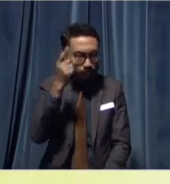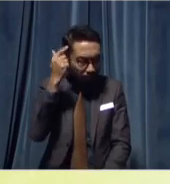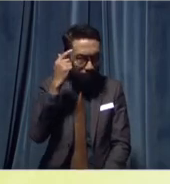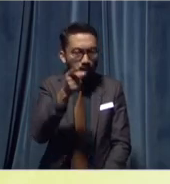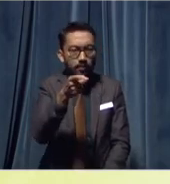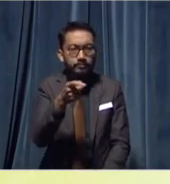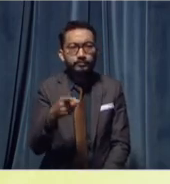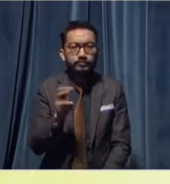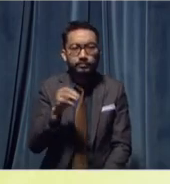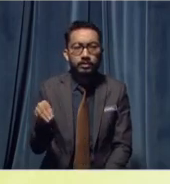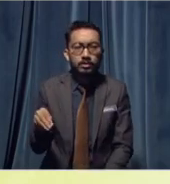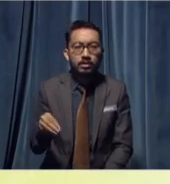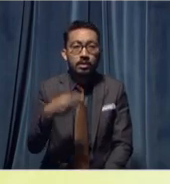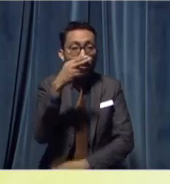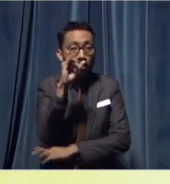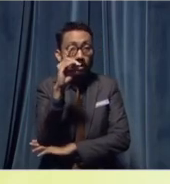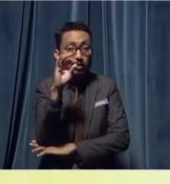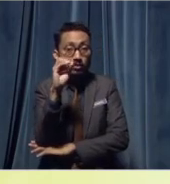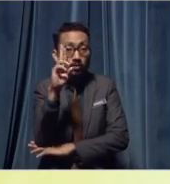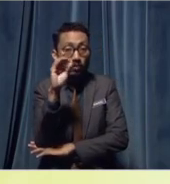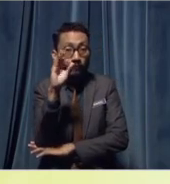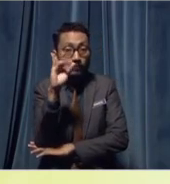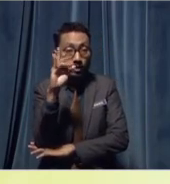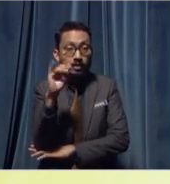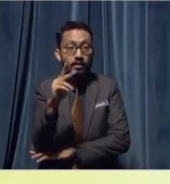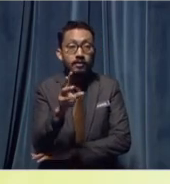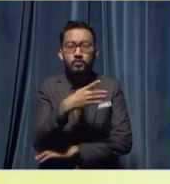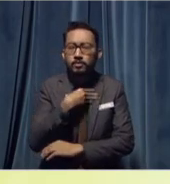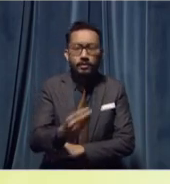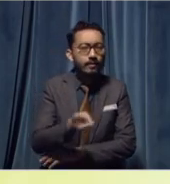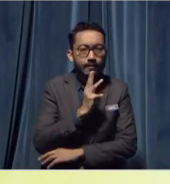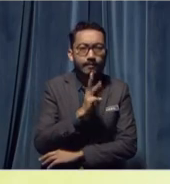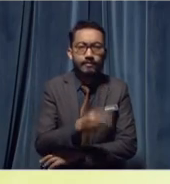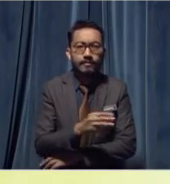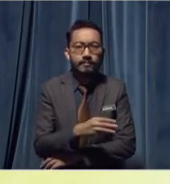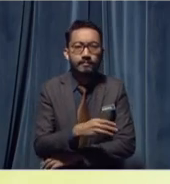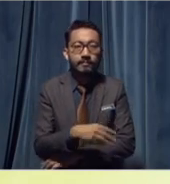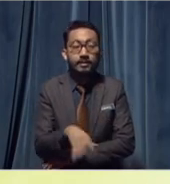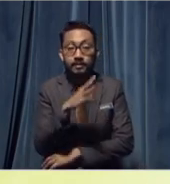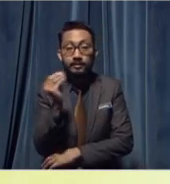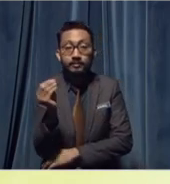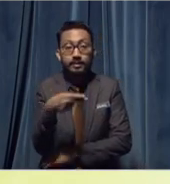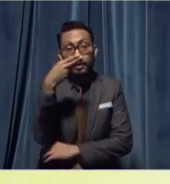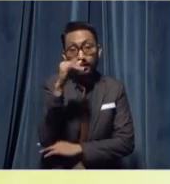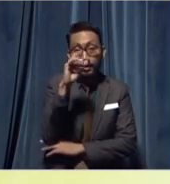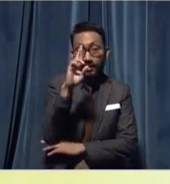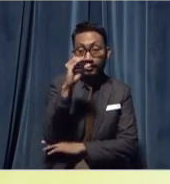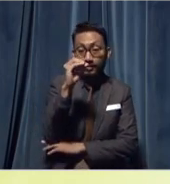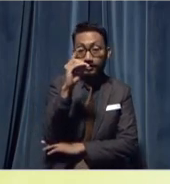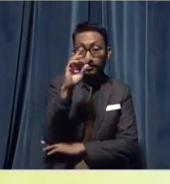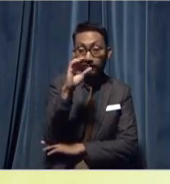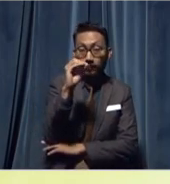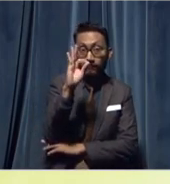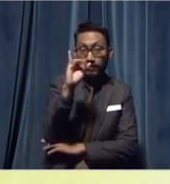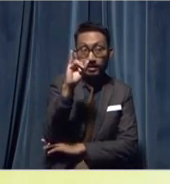Ingat ya murid-murid, hidrofilik suka air. Manakala